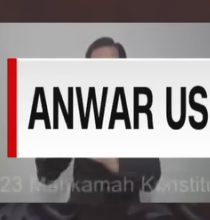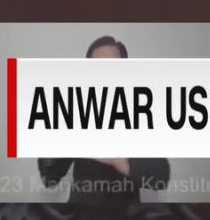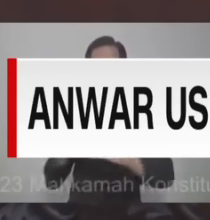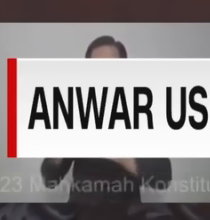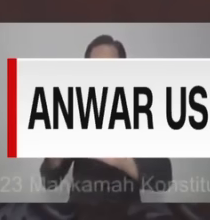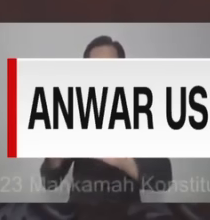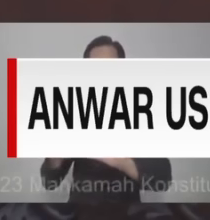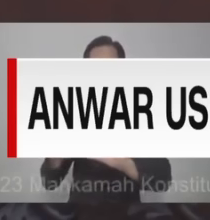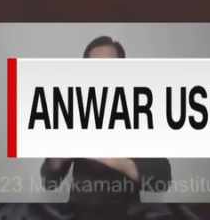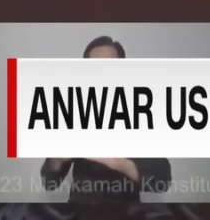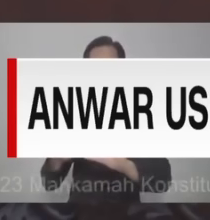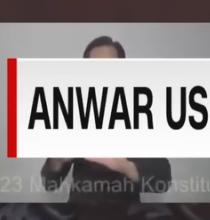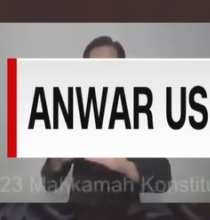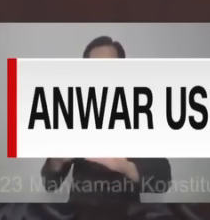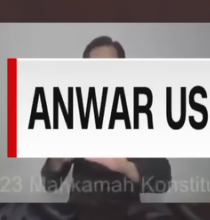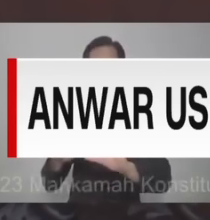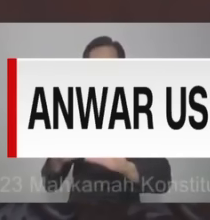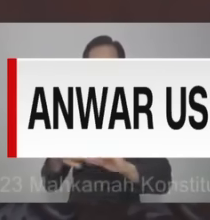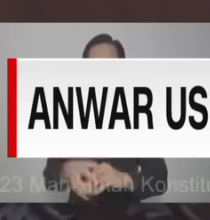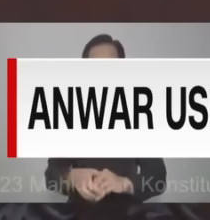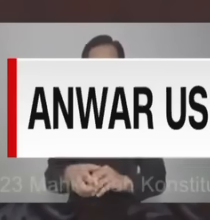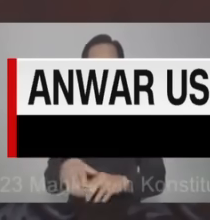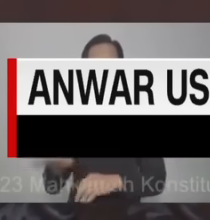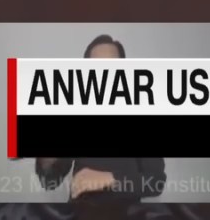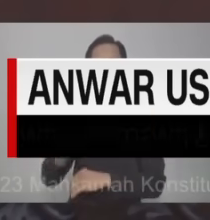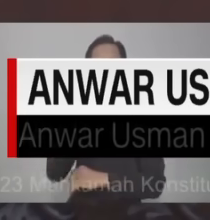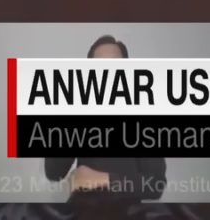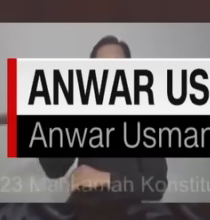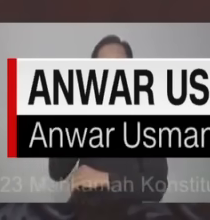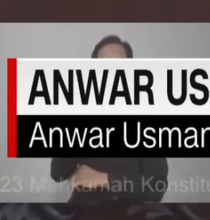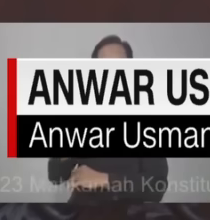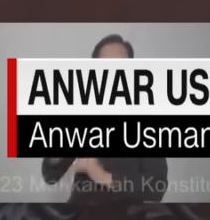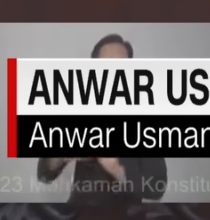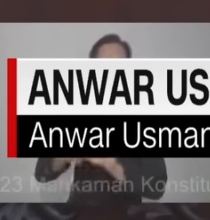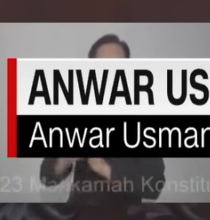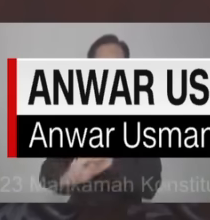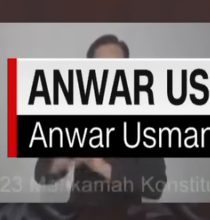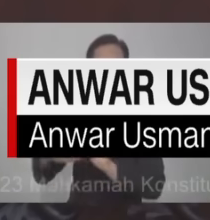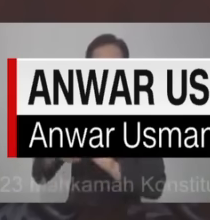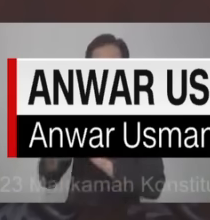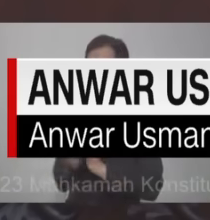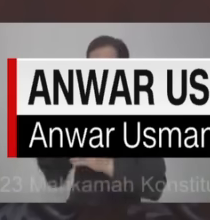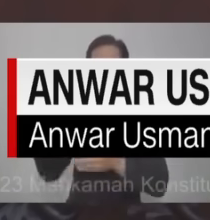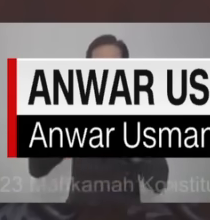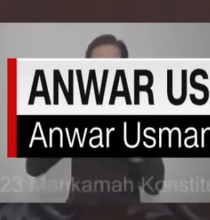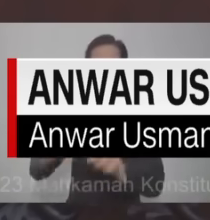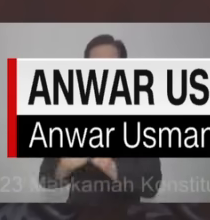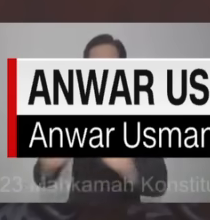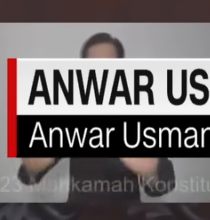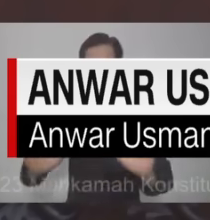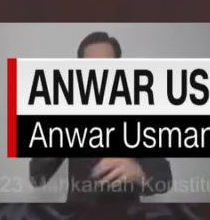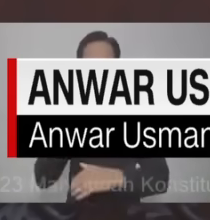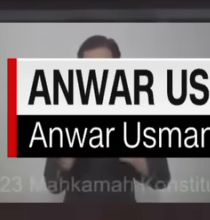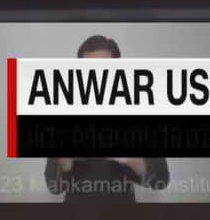syarat capres caopres sehingga dinilai melanggar prinsip ketidak berpihakan Hakim konstitus selamat datang semuanya kita lanjutkan